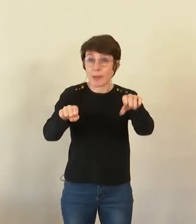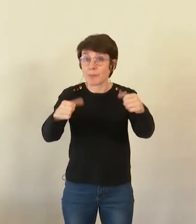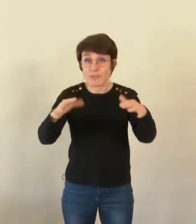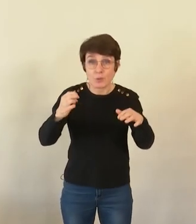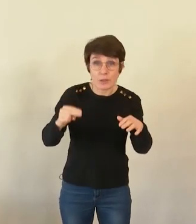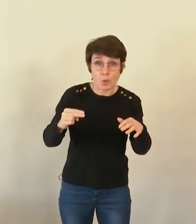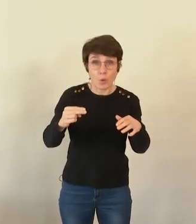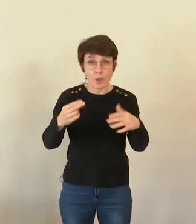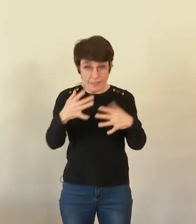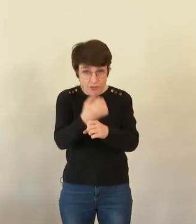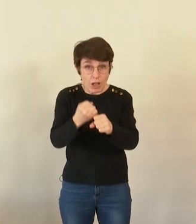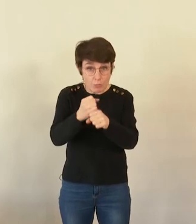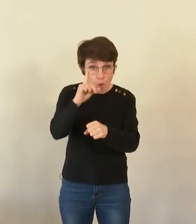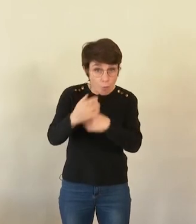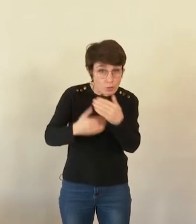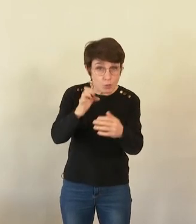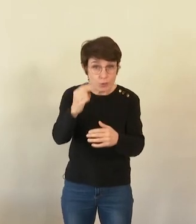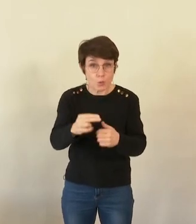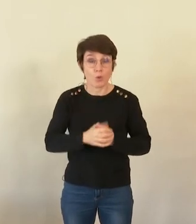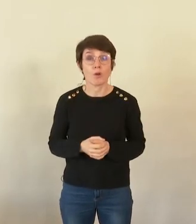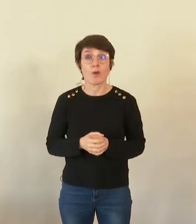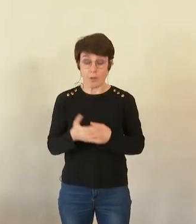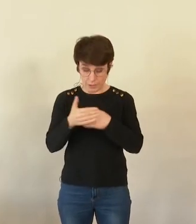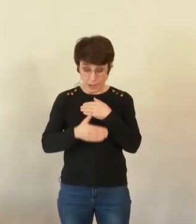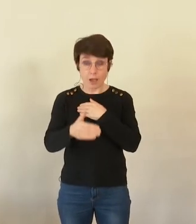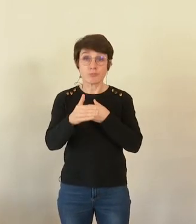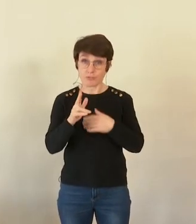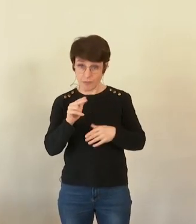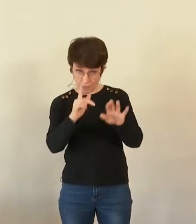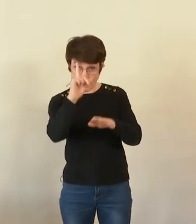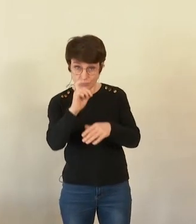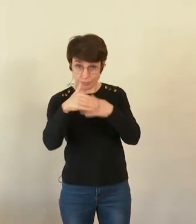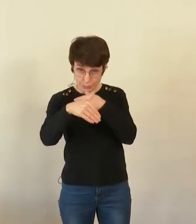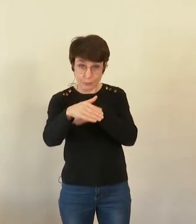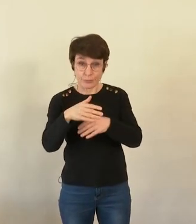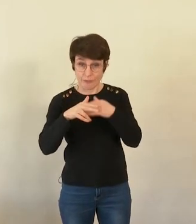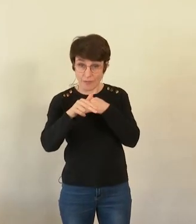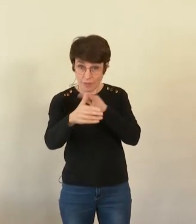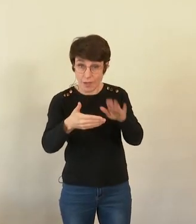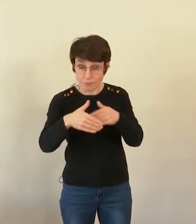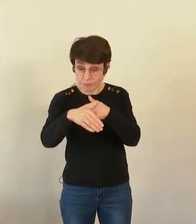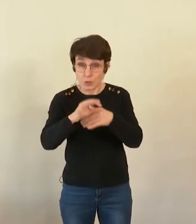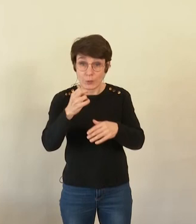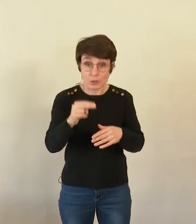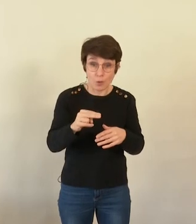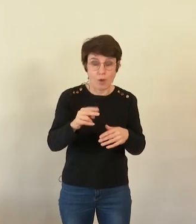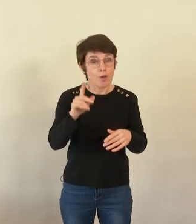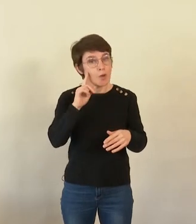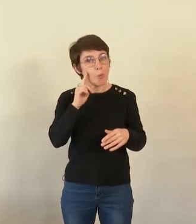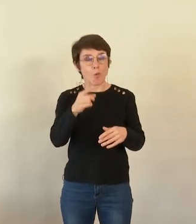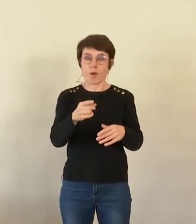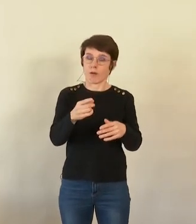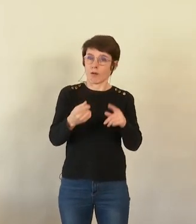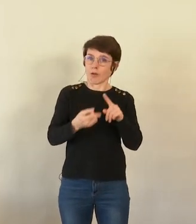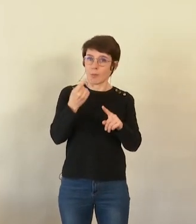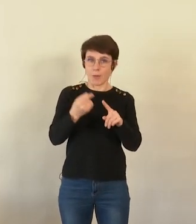déjà mise en place et peut-on espérer une mise en place rapide d'une telle initiative qui par ailleurs pourrait être un exemple